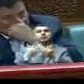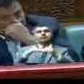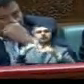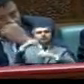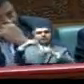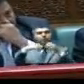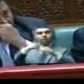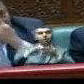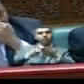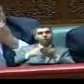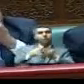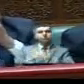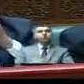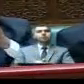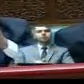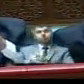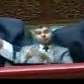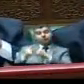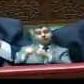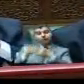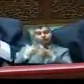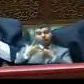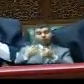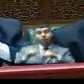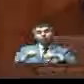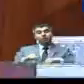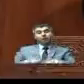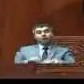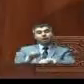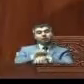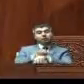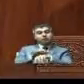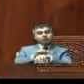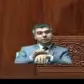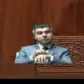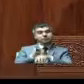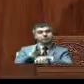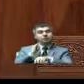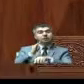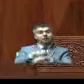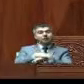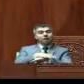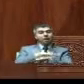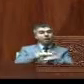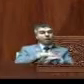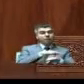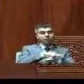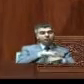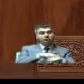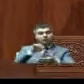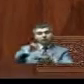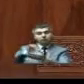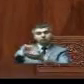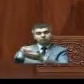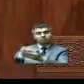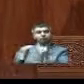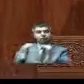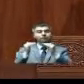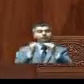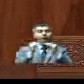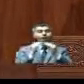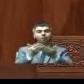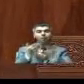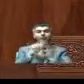وتساقط الثلوج، حرصت مختلف مصالح وزارة الداخلية بالتنسيق مع جميع القطاعات الحكومية المعنية